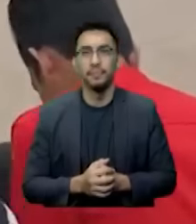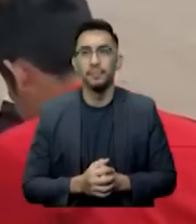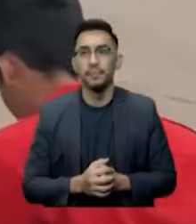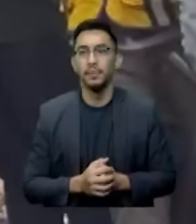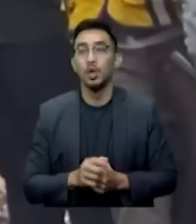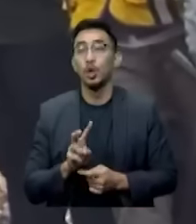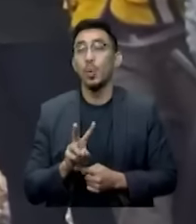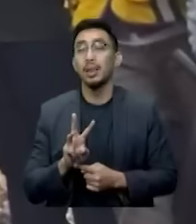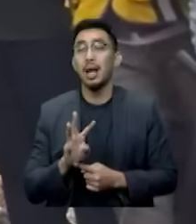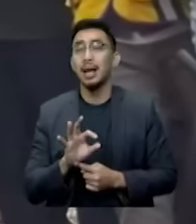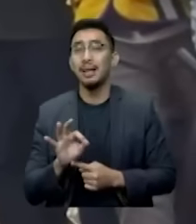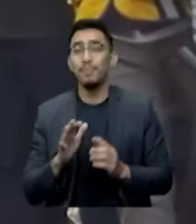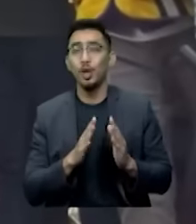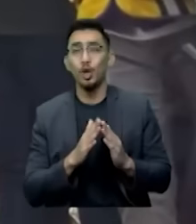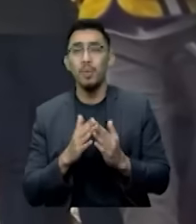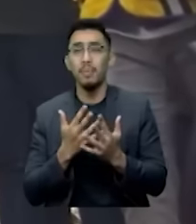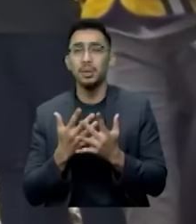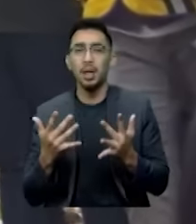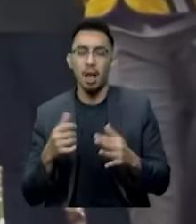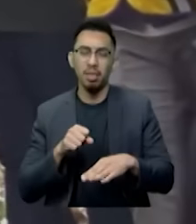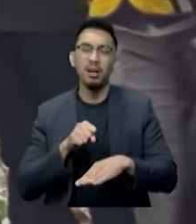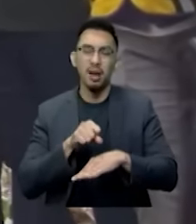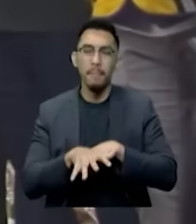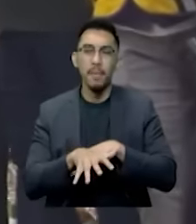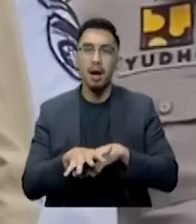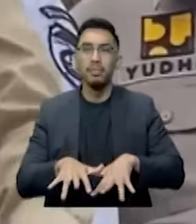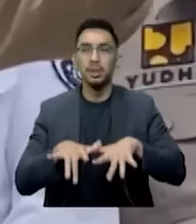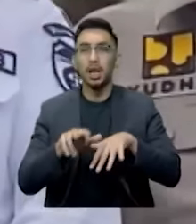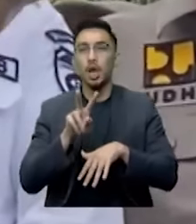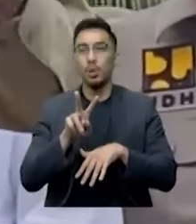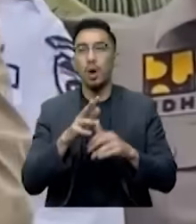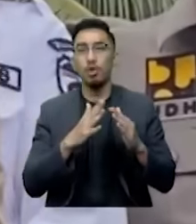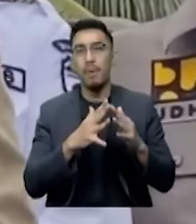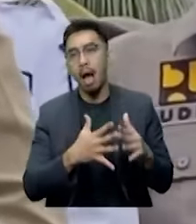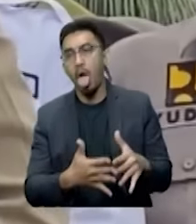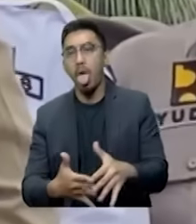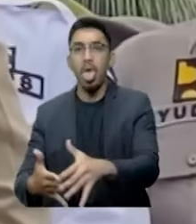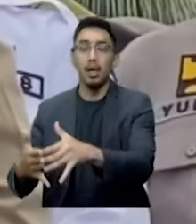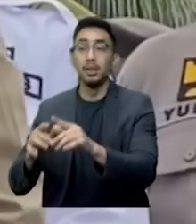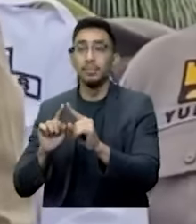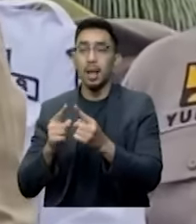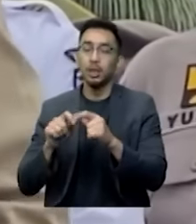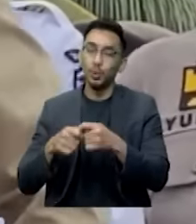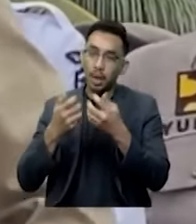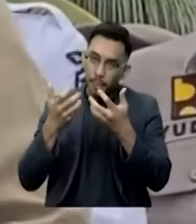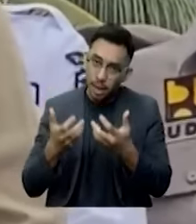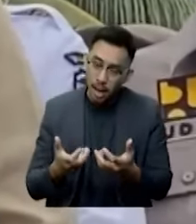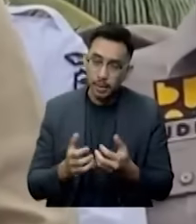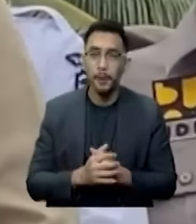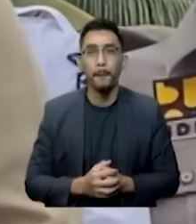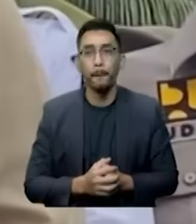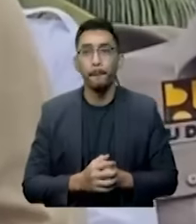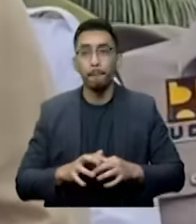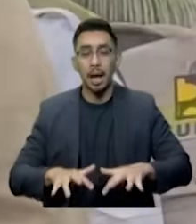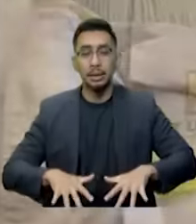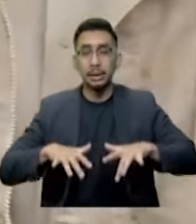warga terdampak banjir, 2 diantaranya hanyut, 11 rusak berat dan 10 rusak ringan. Banjir juga merusak